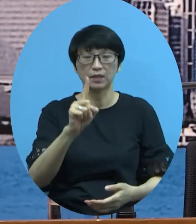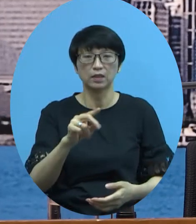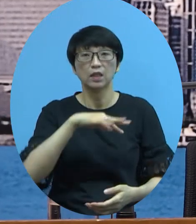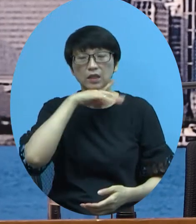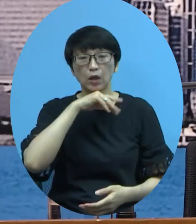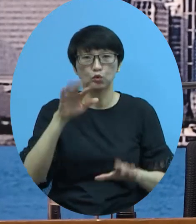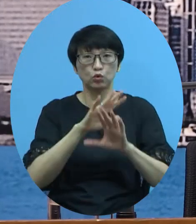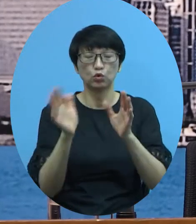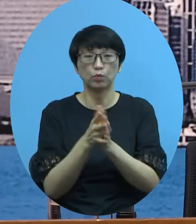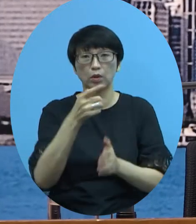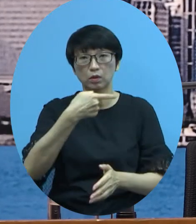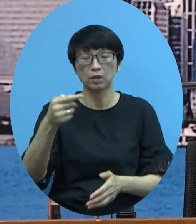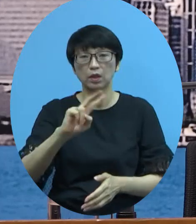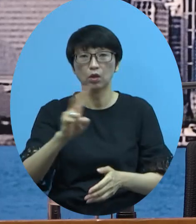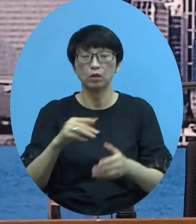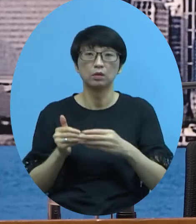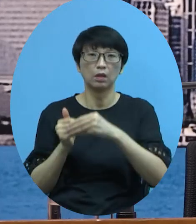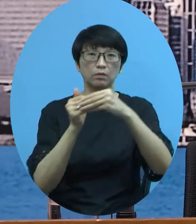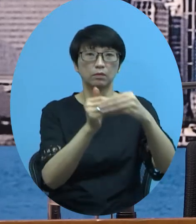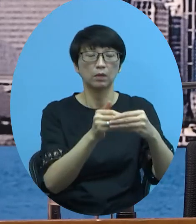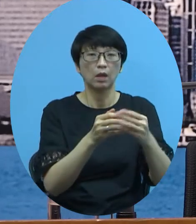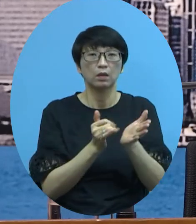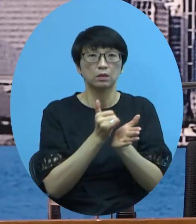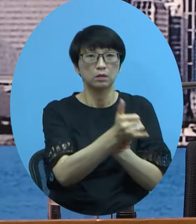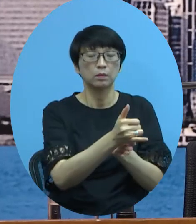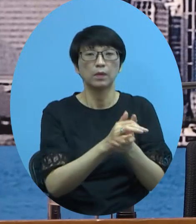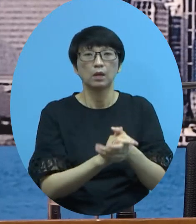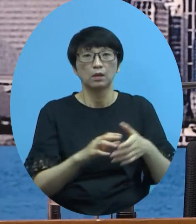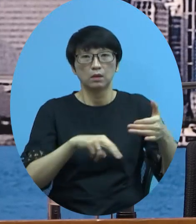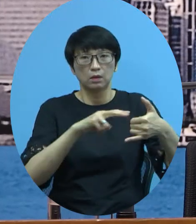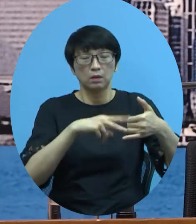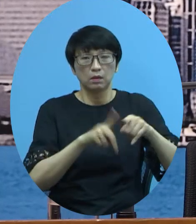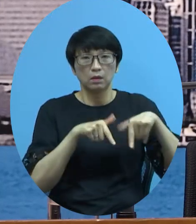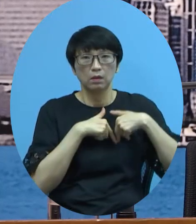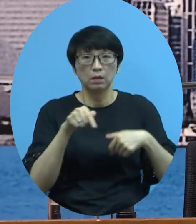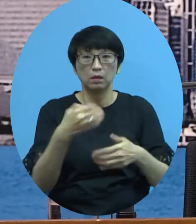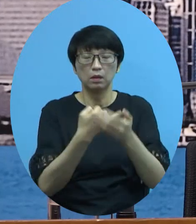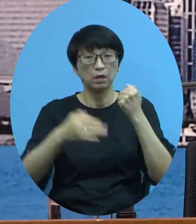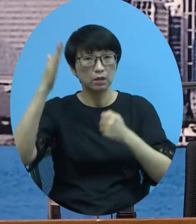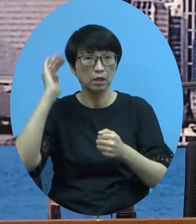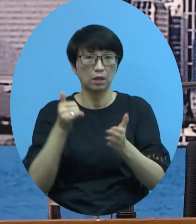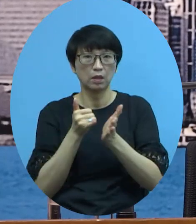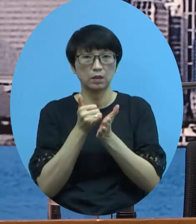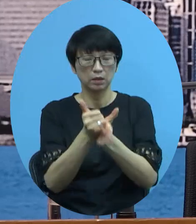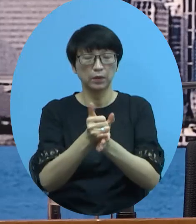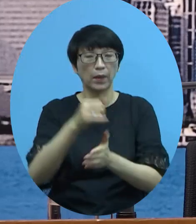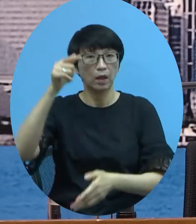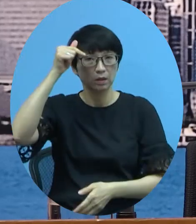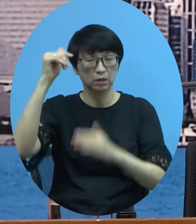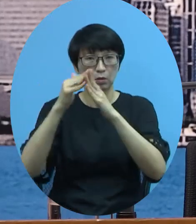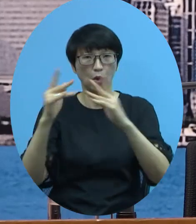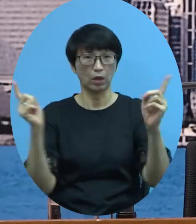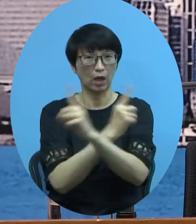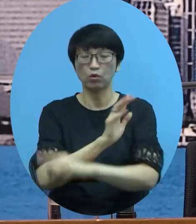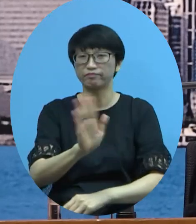陰性咧，都會送翻去檢疫中心嘅。咁而佢嘅仔咧都會另外安排翻入醫院嘅，就唔一定係交換咁樣